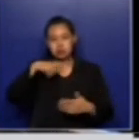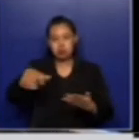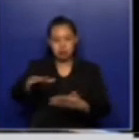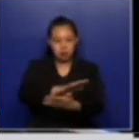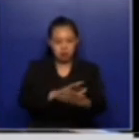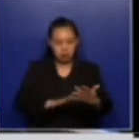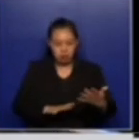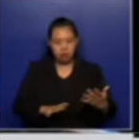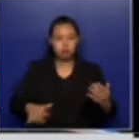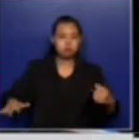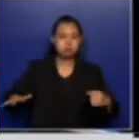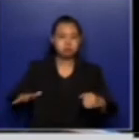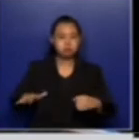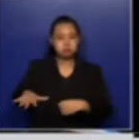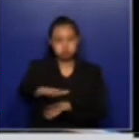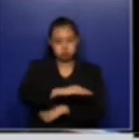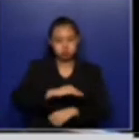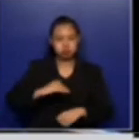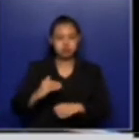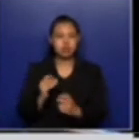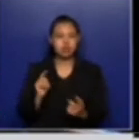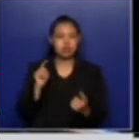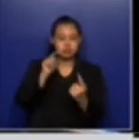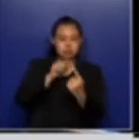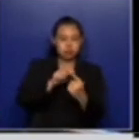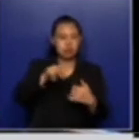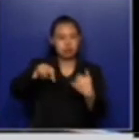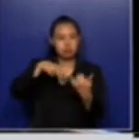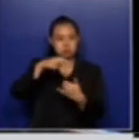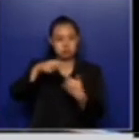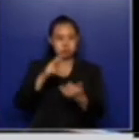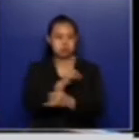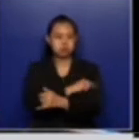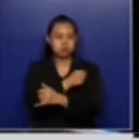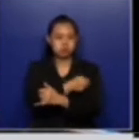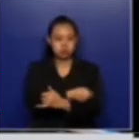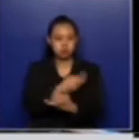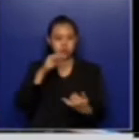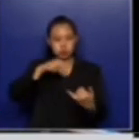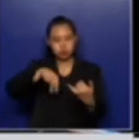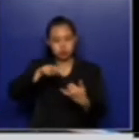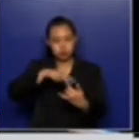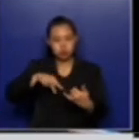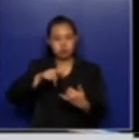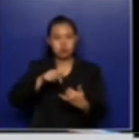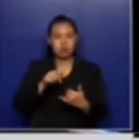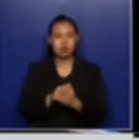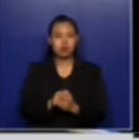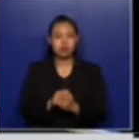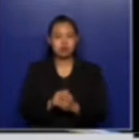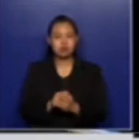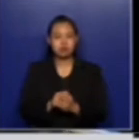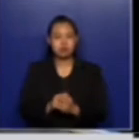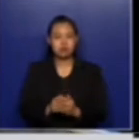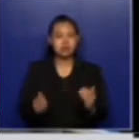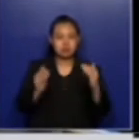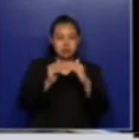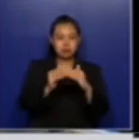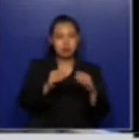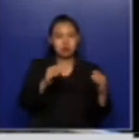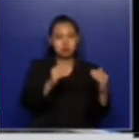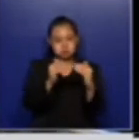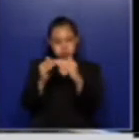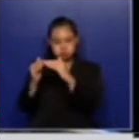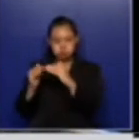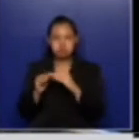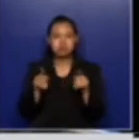ะที่จะมีการสิทธิเข้าถึงการรักษาพยาบาลเนี่ยได้รับสิทธิที่เท่าเทียมกันไม่มีความเหลื่อมล้